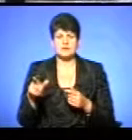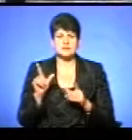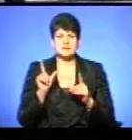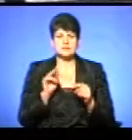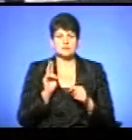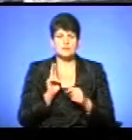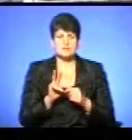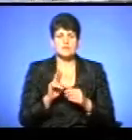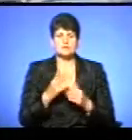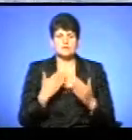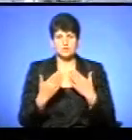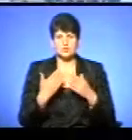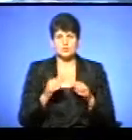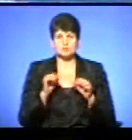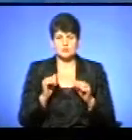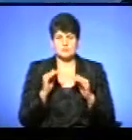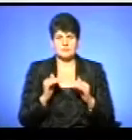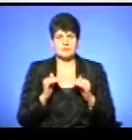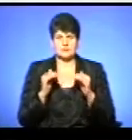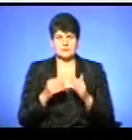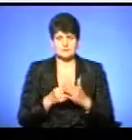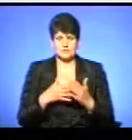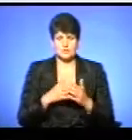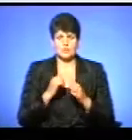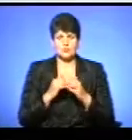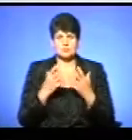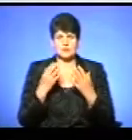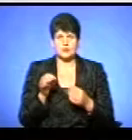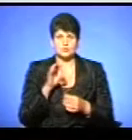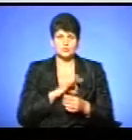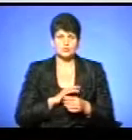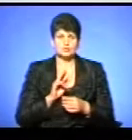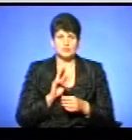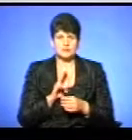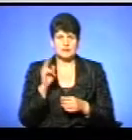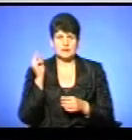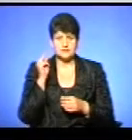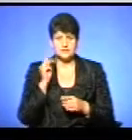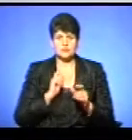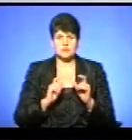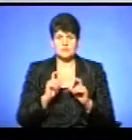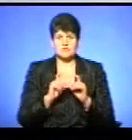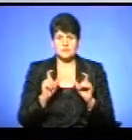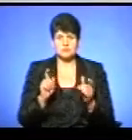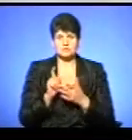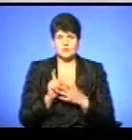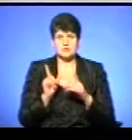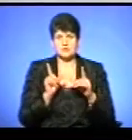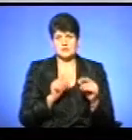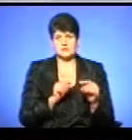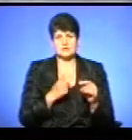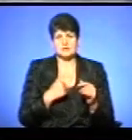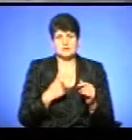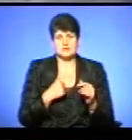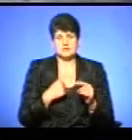як вони ставляться до можливого підняття тарифів. Кожен день користуюсь тролейбусом, навчаюсь в університеті, тому змушена їхати ним. Мені здається,